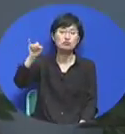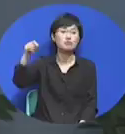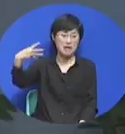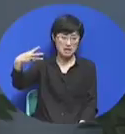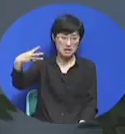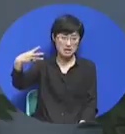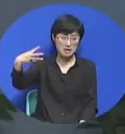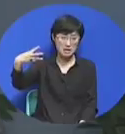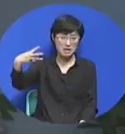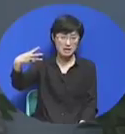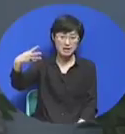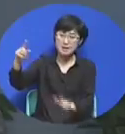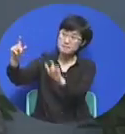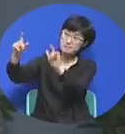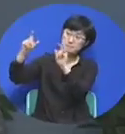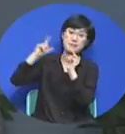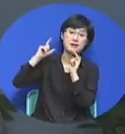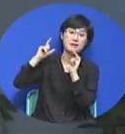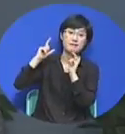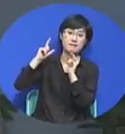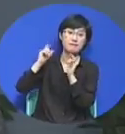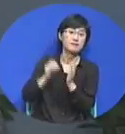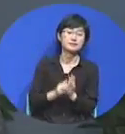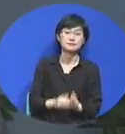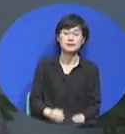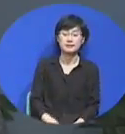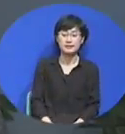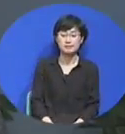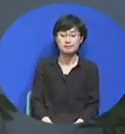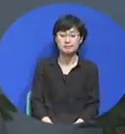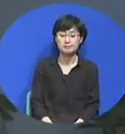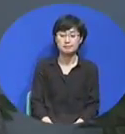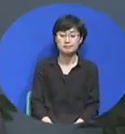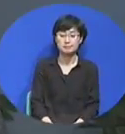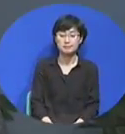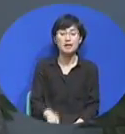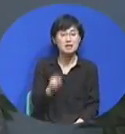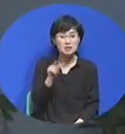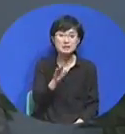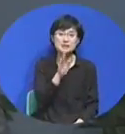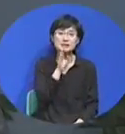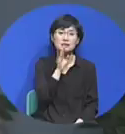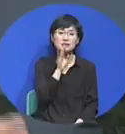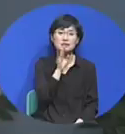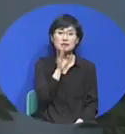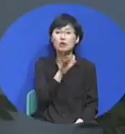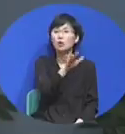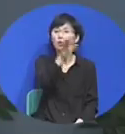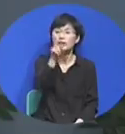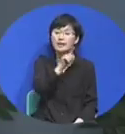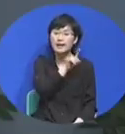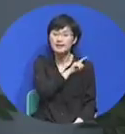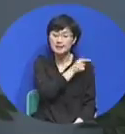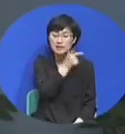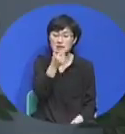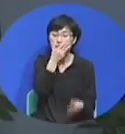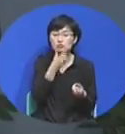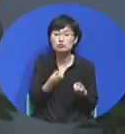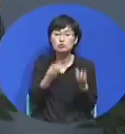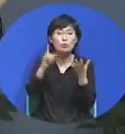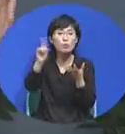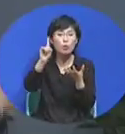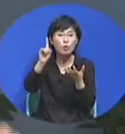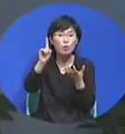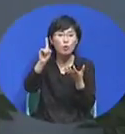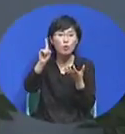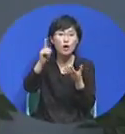the virgin will conceive and give birth to a son, and you will call him Emmanuel. 결론입니다, 그게. That's the conclusion. 우리 가장 큰 축복이 뭐냐? 임마누엘이요.